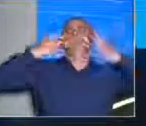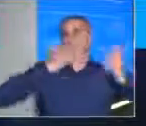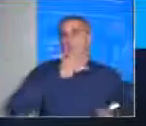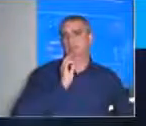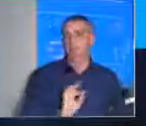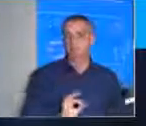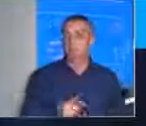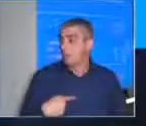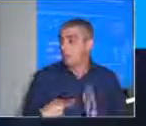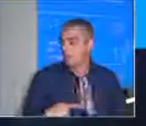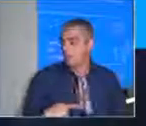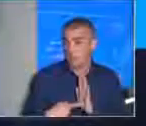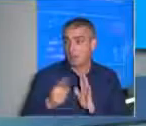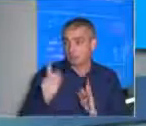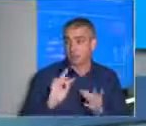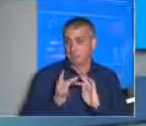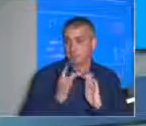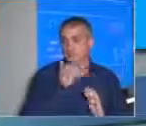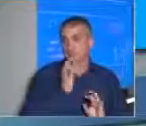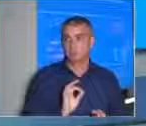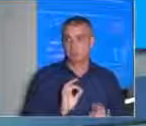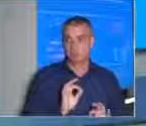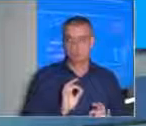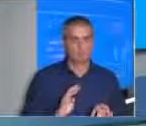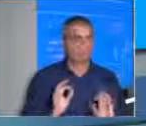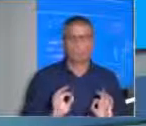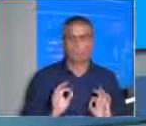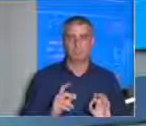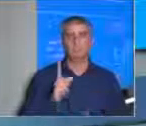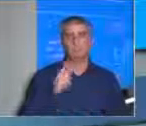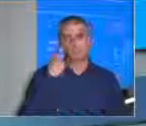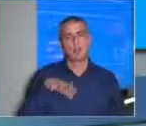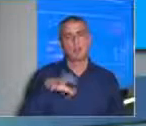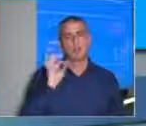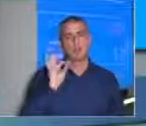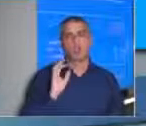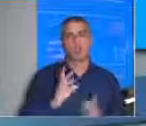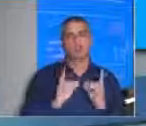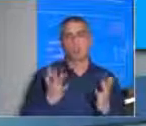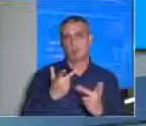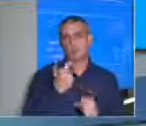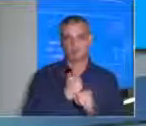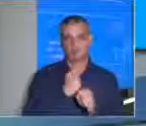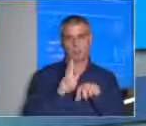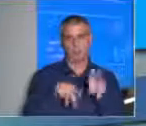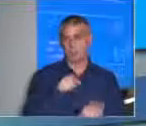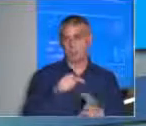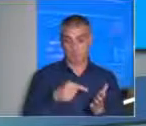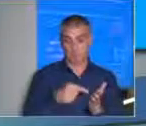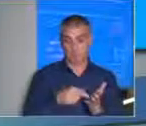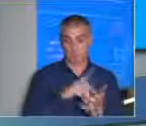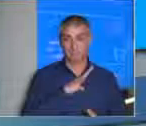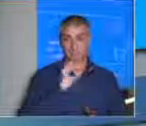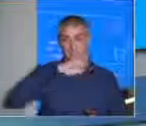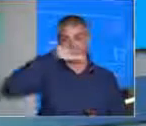רציני ביותר. בגלל שהיא יריב רציני ביותר, אז באמת צריך לבחור את הדרך שבה אתה הולך לטפל בה, משום שהאיום